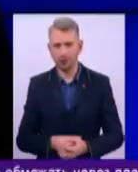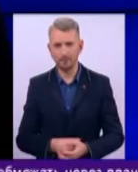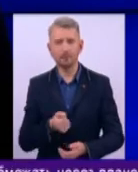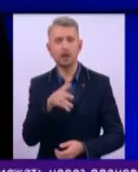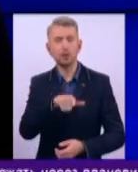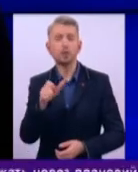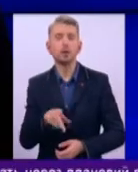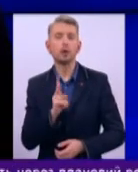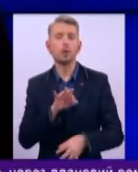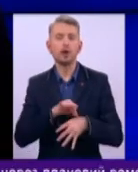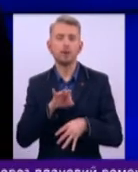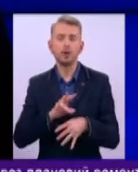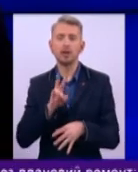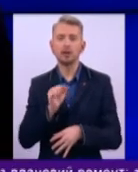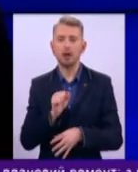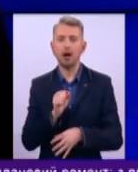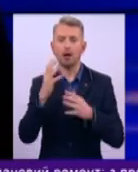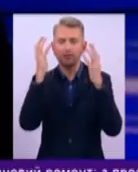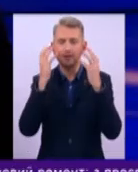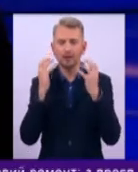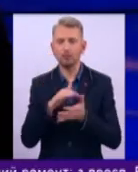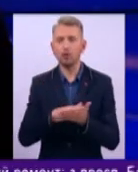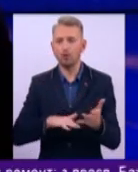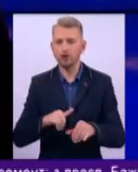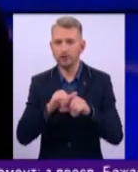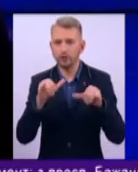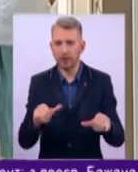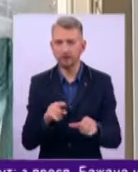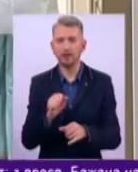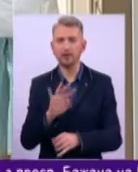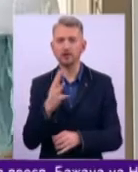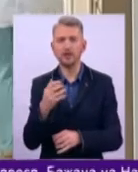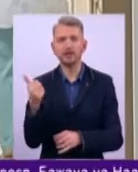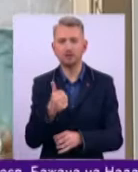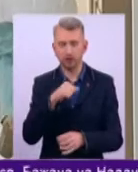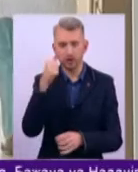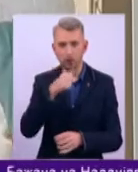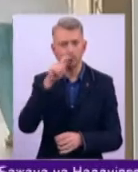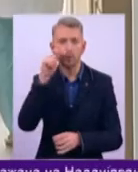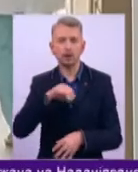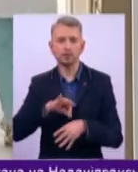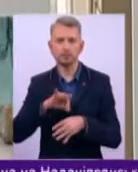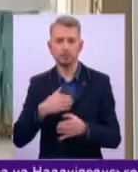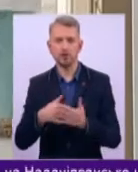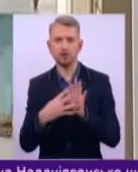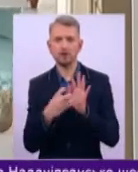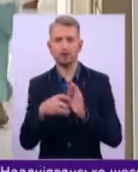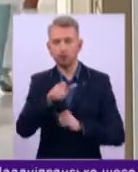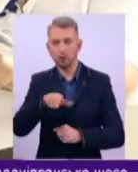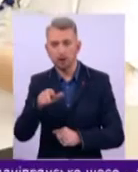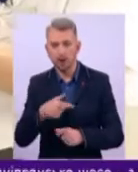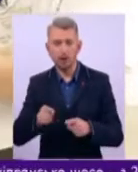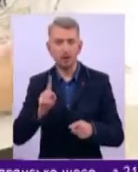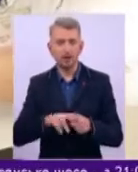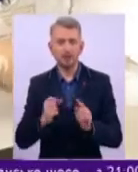Кількість людей, які захворіли на кір, продовжує зростати. За четвертий тиждень року в Україні занедужали майже 900 людей. Це